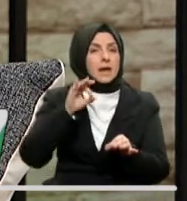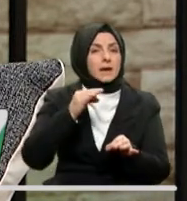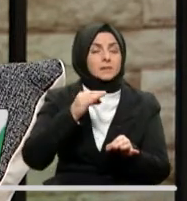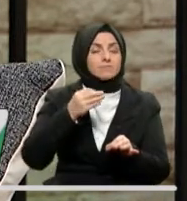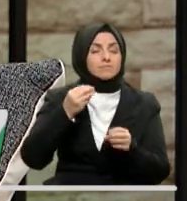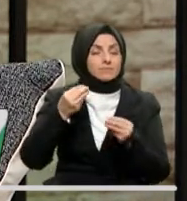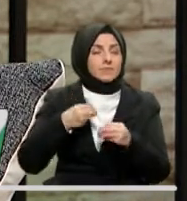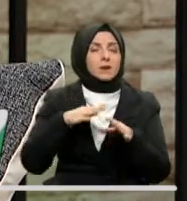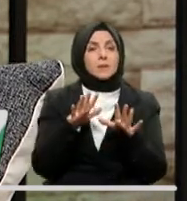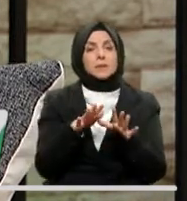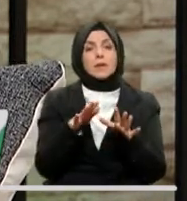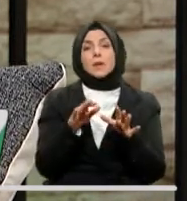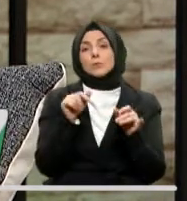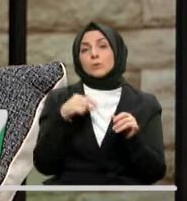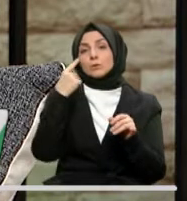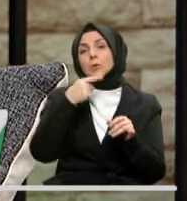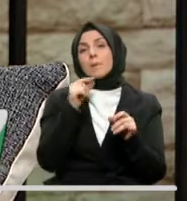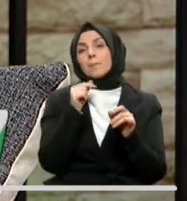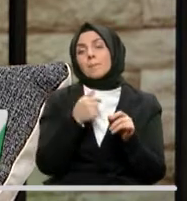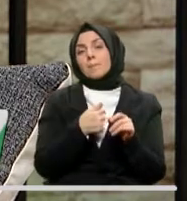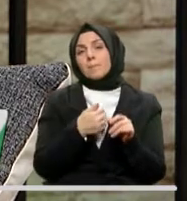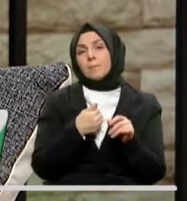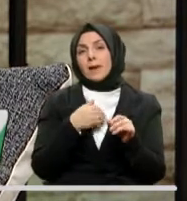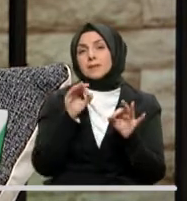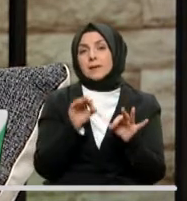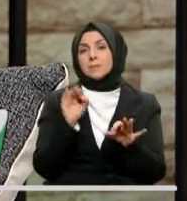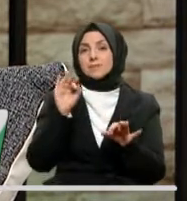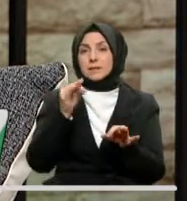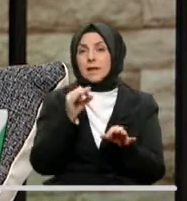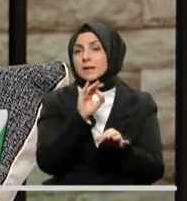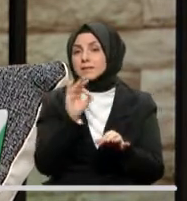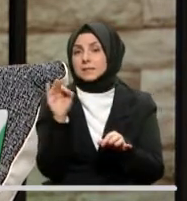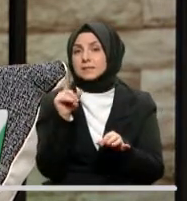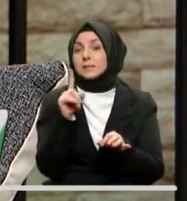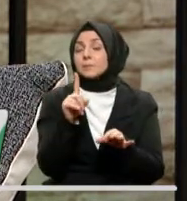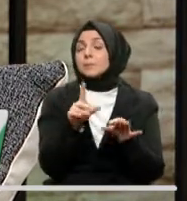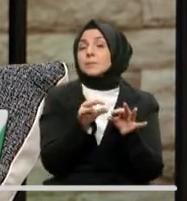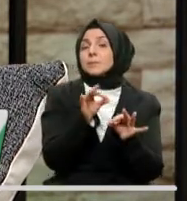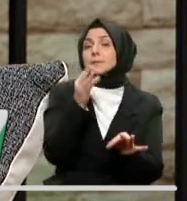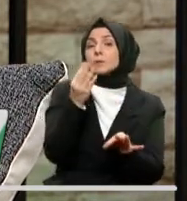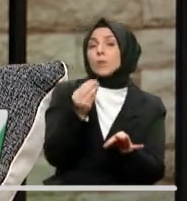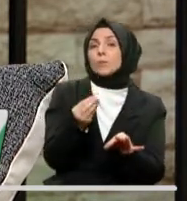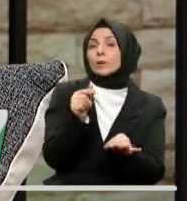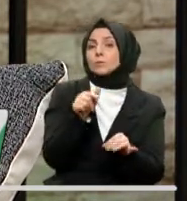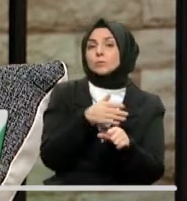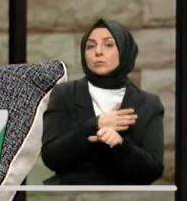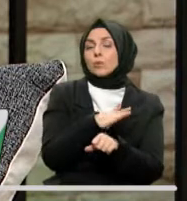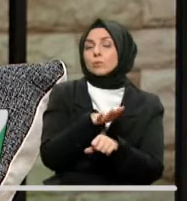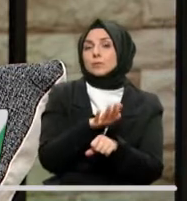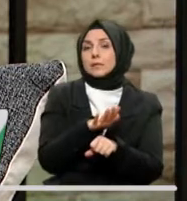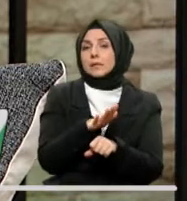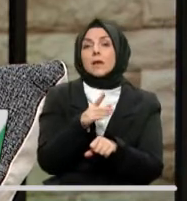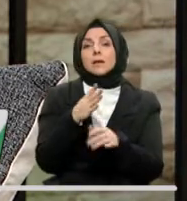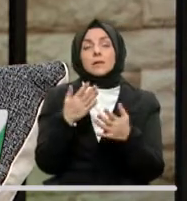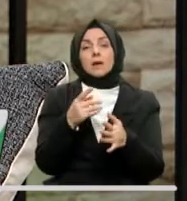yaklaştılar o yüzden ben artık böyle bir isim değil yani o noktada birazcık dansına geçmişte barışmak daha çok önemli yani